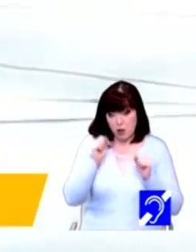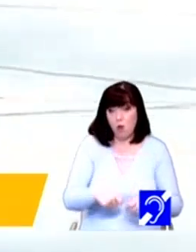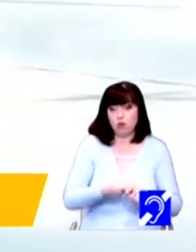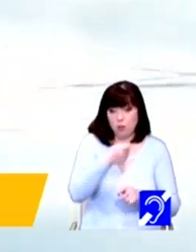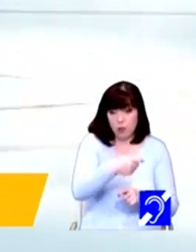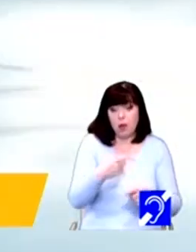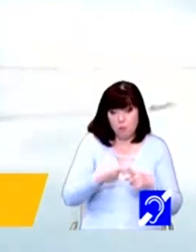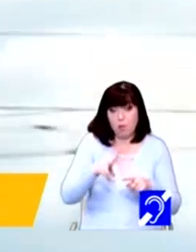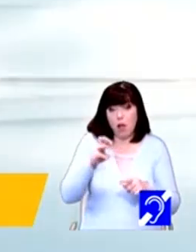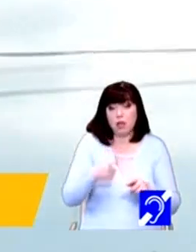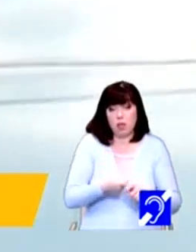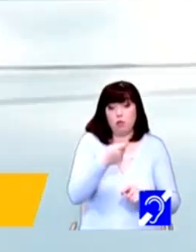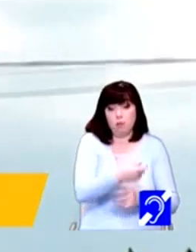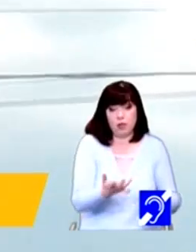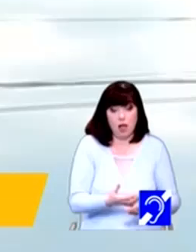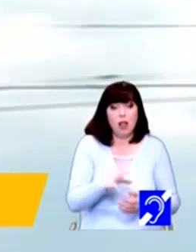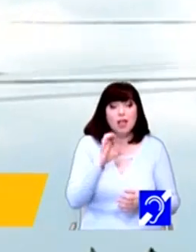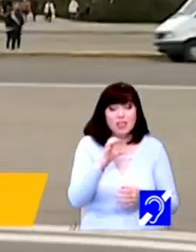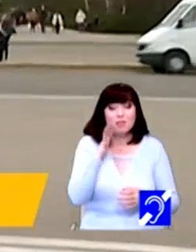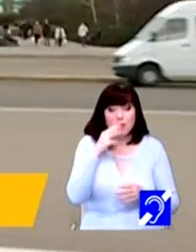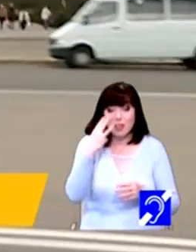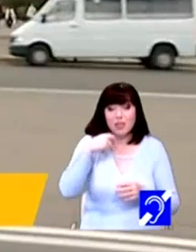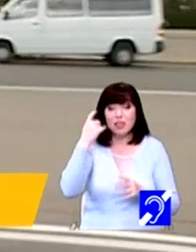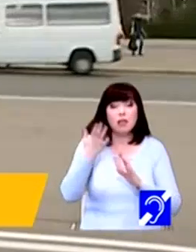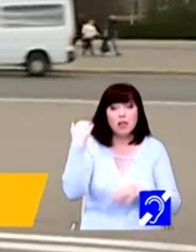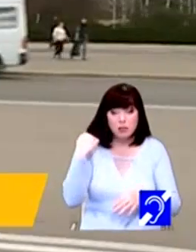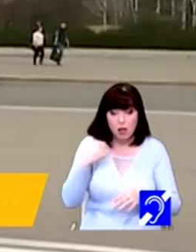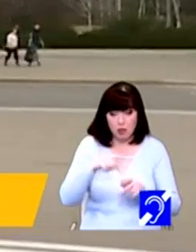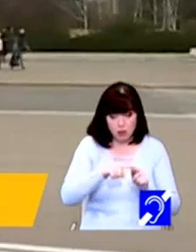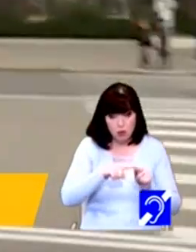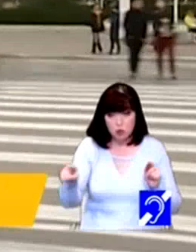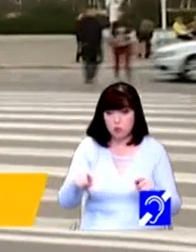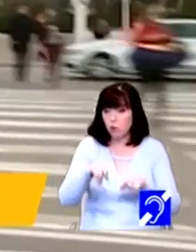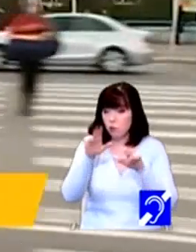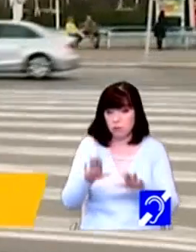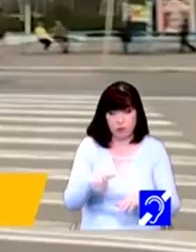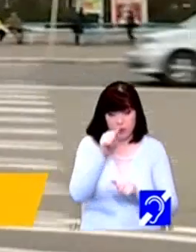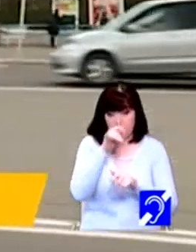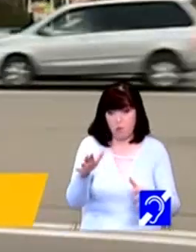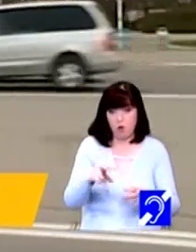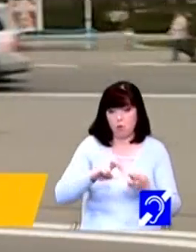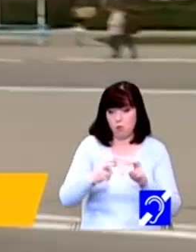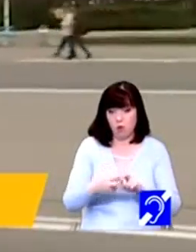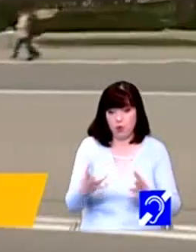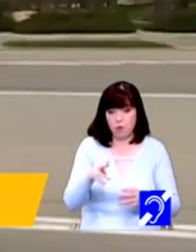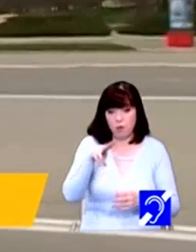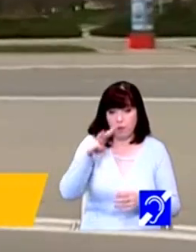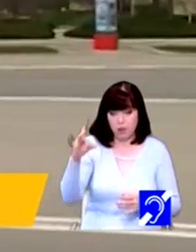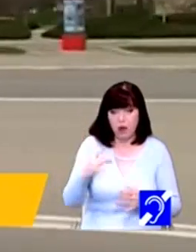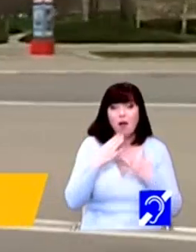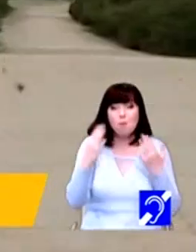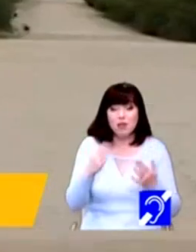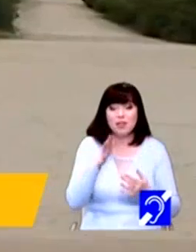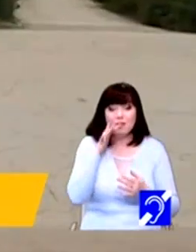la declanșarea războiului de pe Nistru, problema transnistreană rămâne nesoluționată. Negocierile nu au evoluat prea mult. Ultima rundă